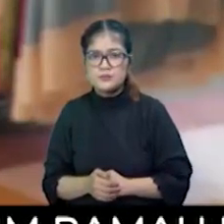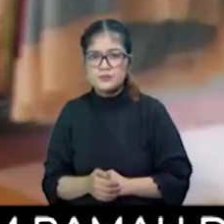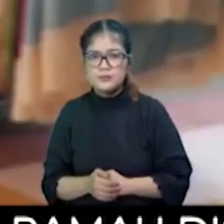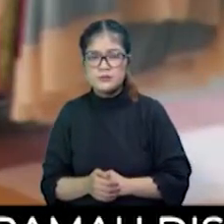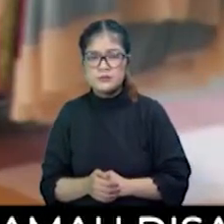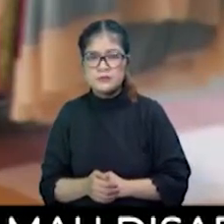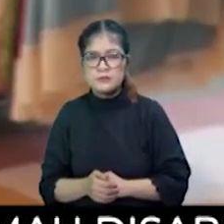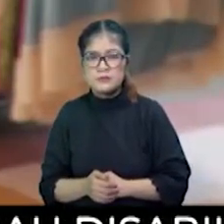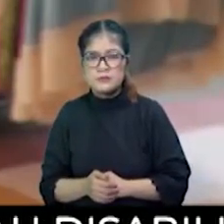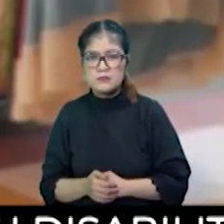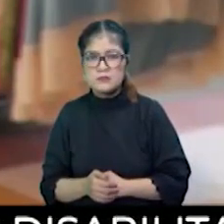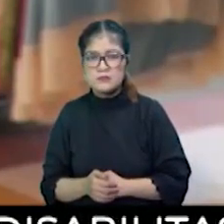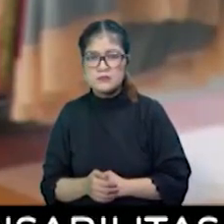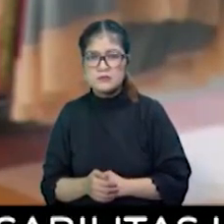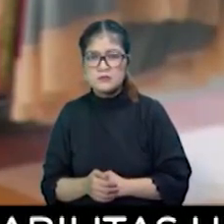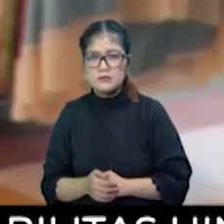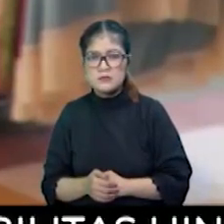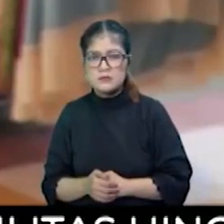Ramadhani di Rizaldi AIDS melaporkan